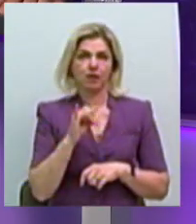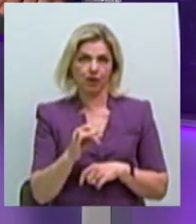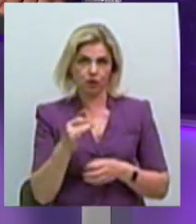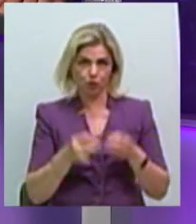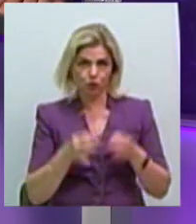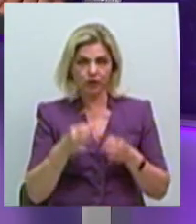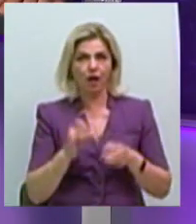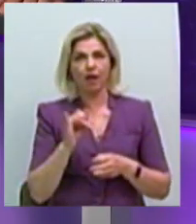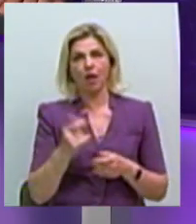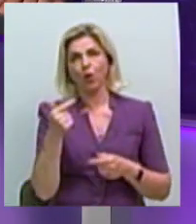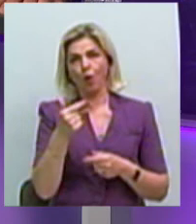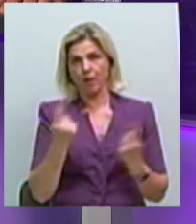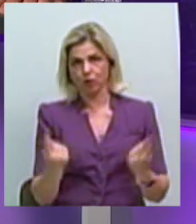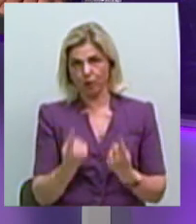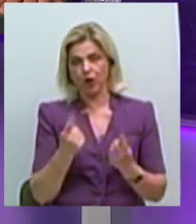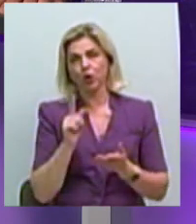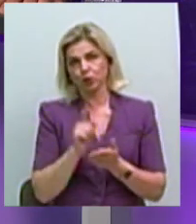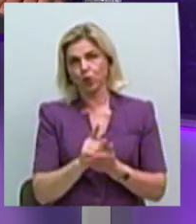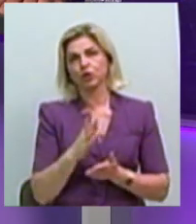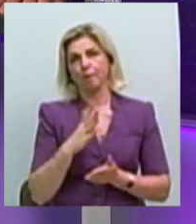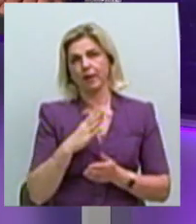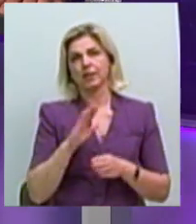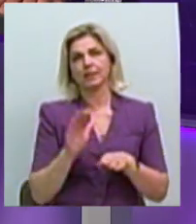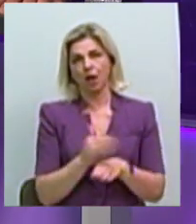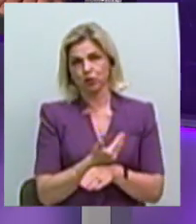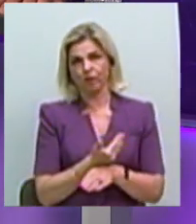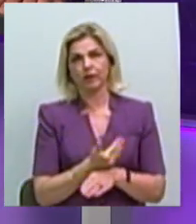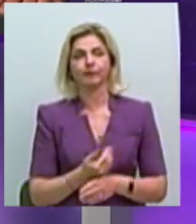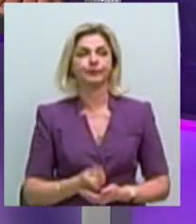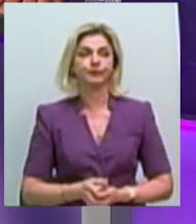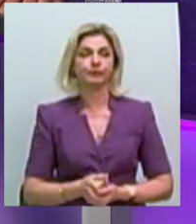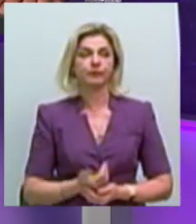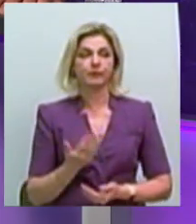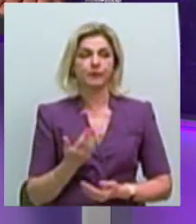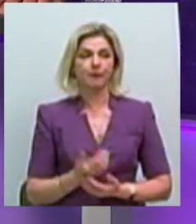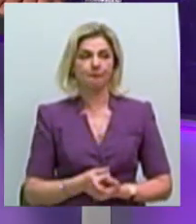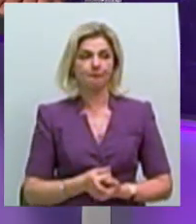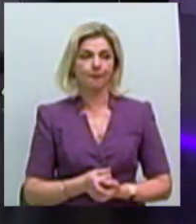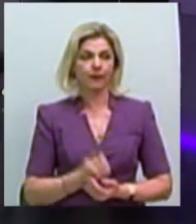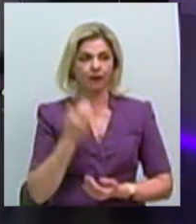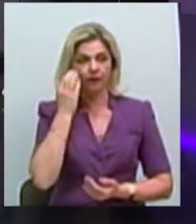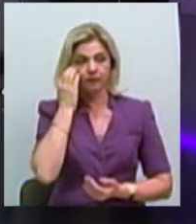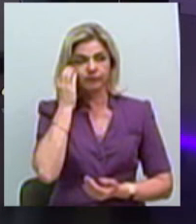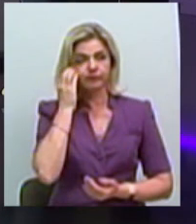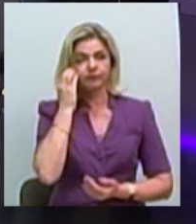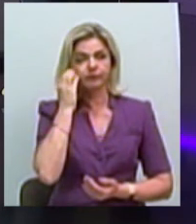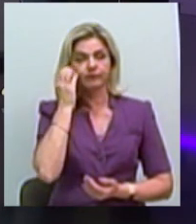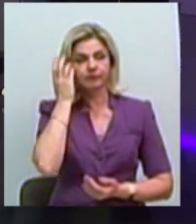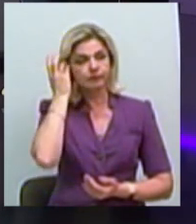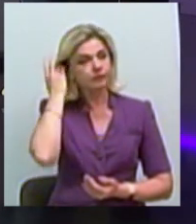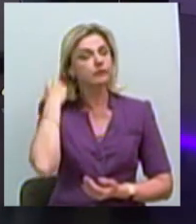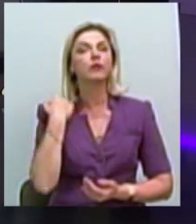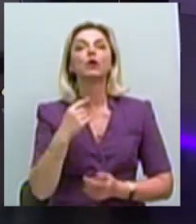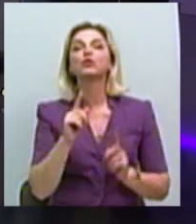вважаю, що вона потрібна бути скасована. Якщо ви хотіли мені дорікнути... Чи змінилася ваша думка? Чому змінилася